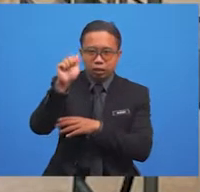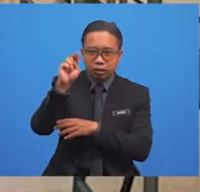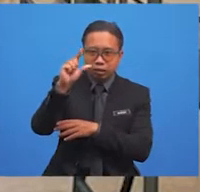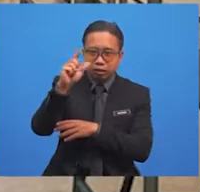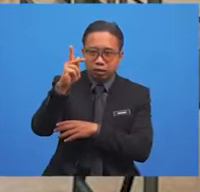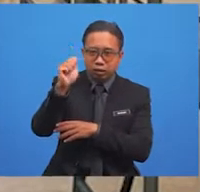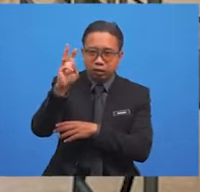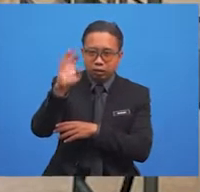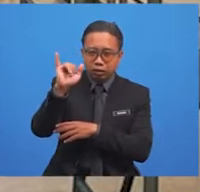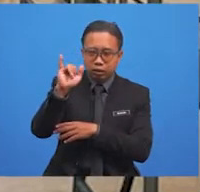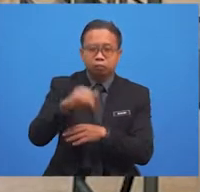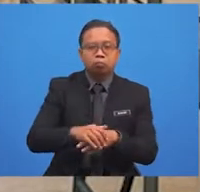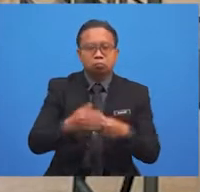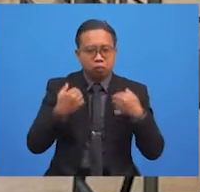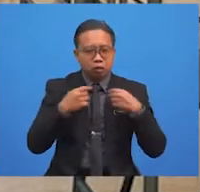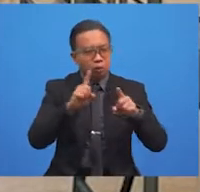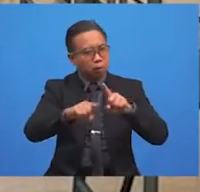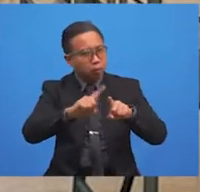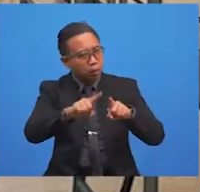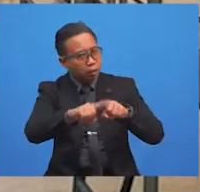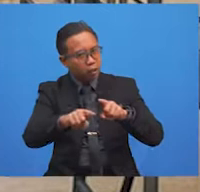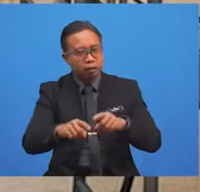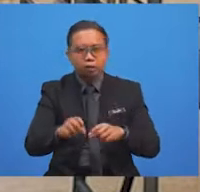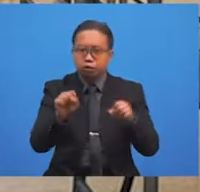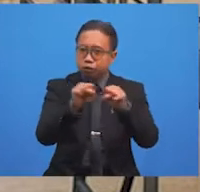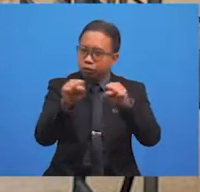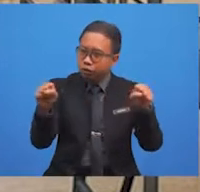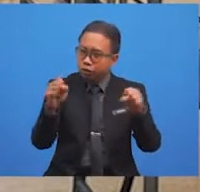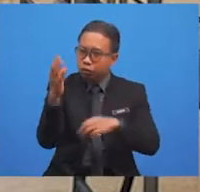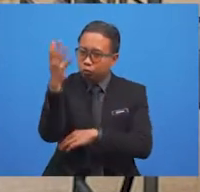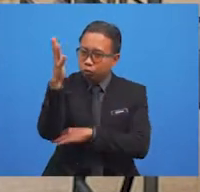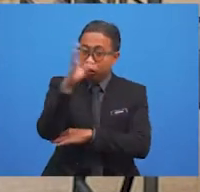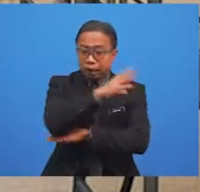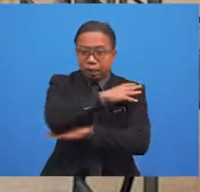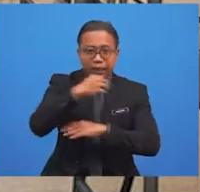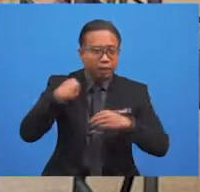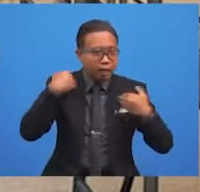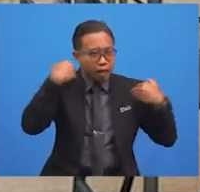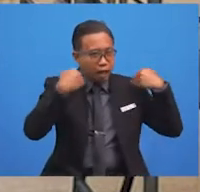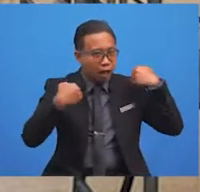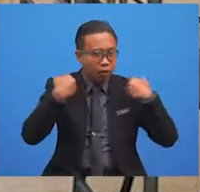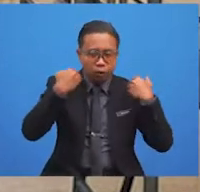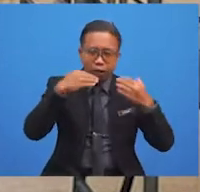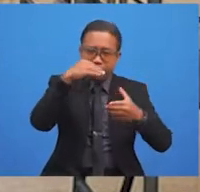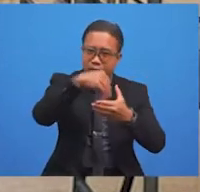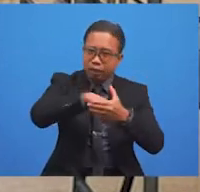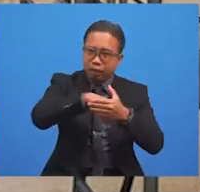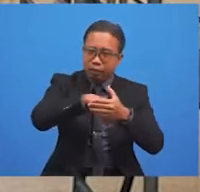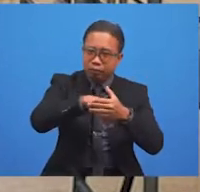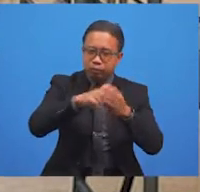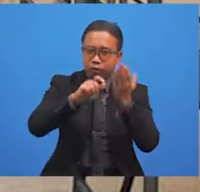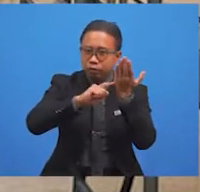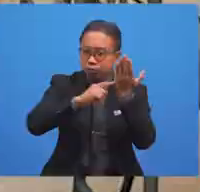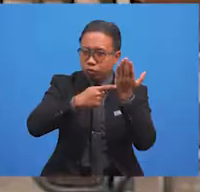Biodiversiti merupakan kepelbagaian spesies tumbuhan dan haiwan dalam persekitaran